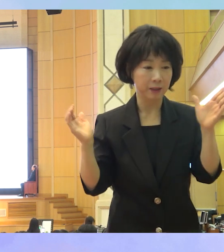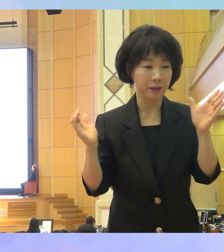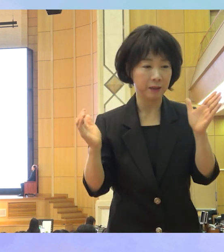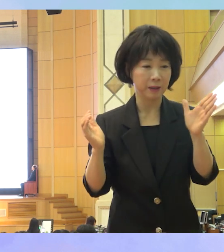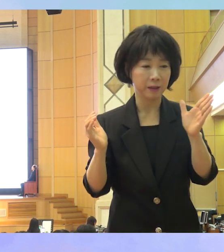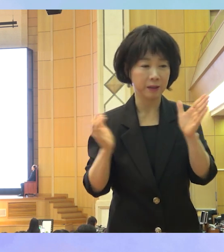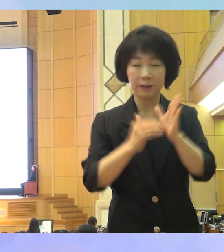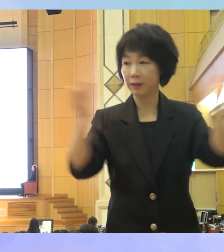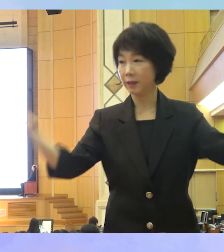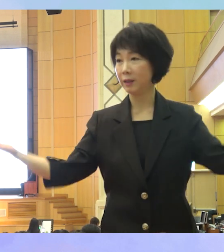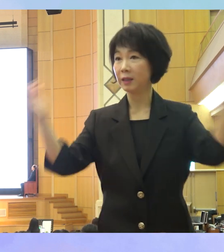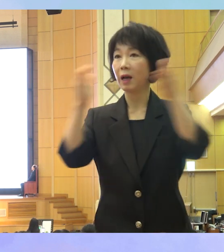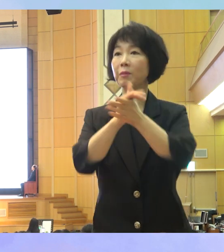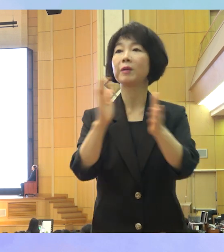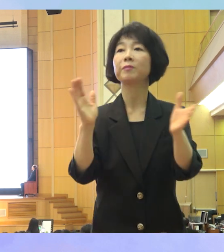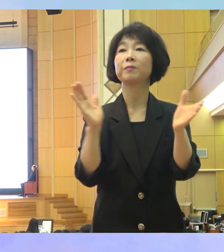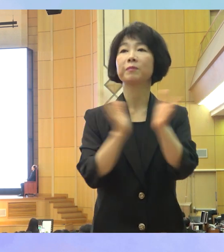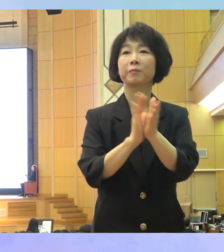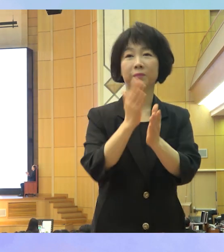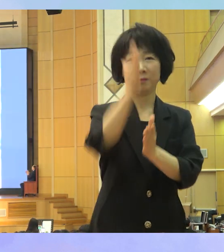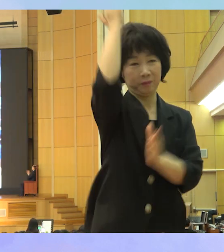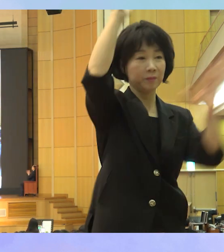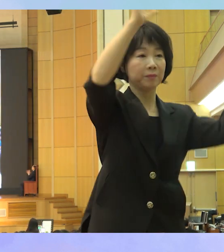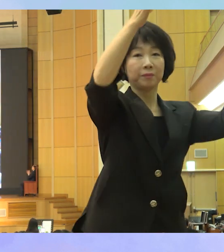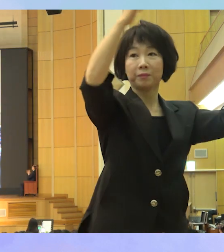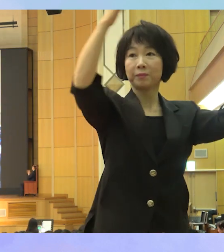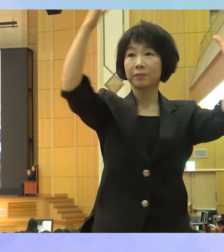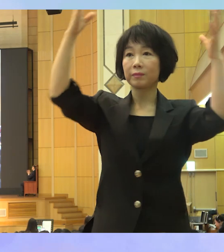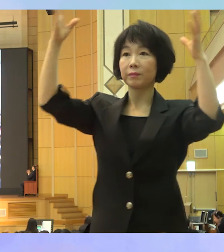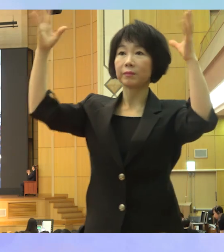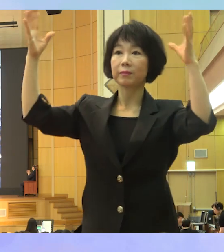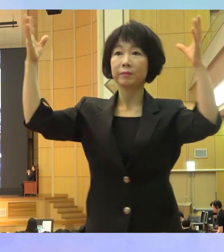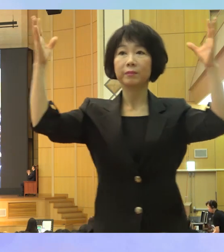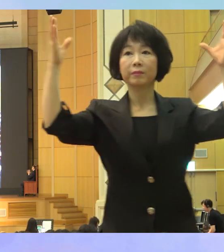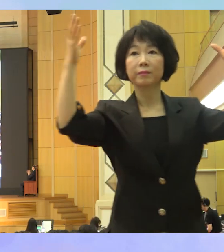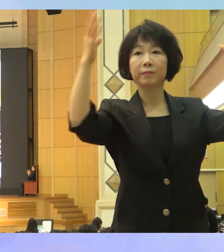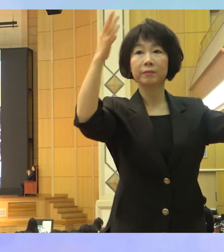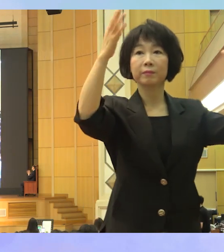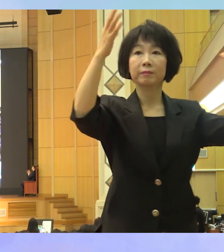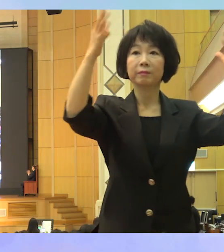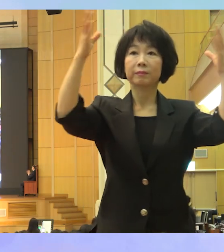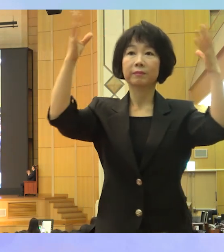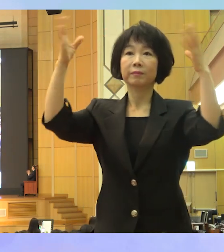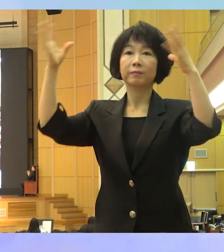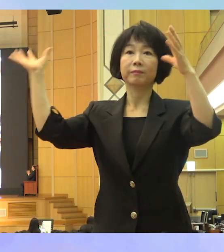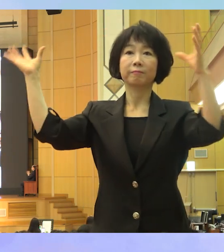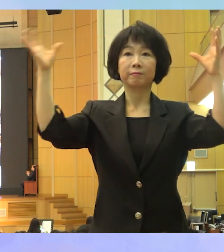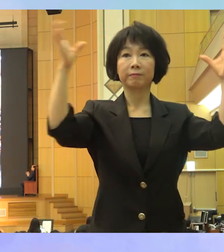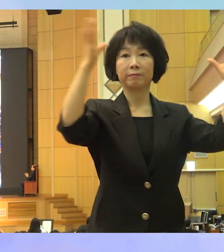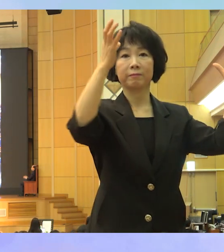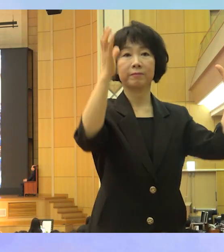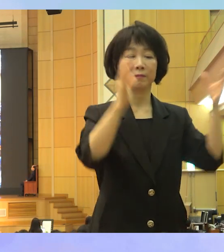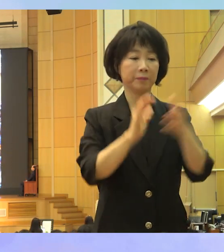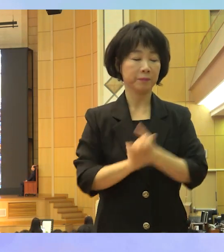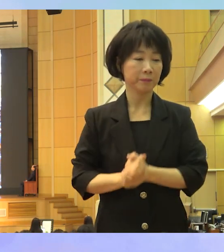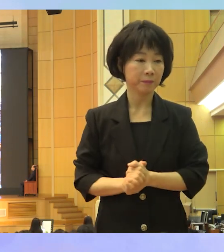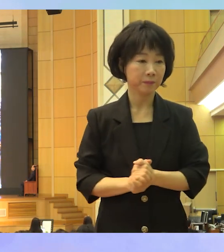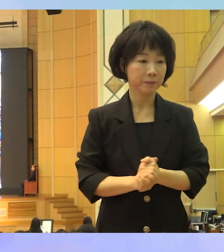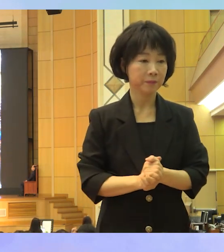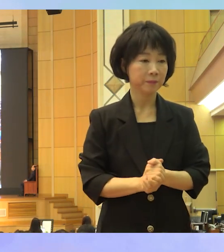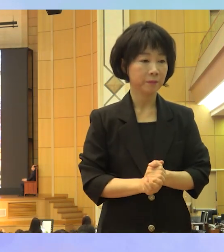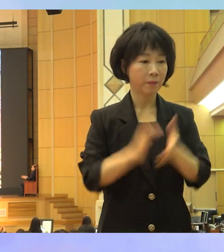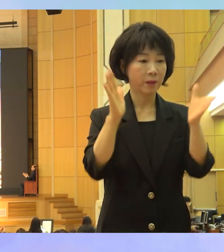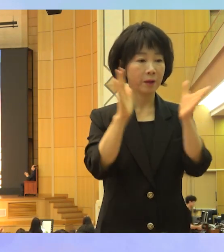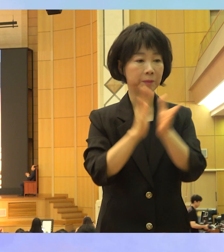인도하시니. 하나님께 영광과 감사의 박수 돌리시겠습니다. 이 시간 박수 치시면서 아버지